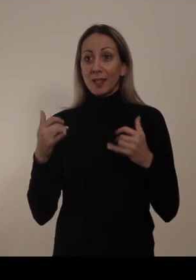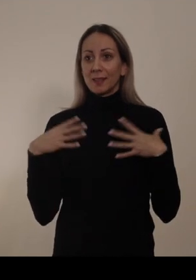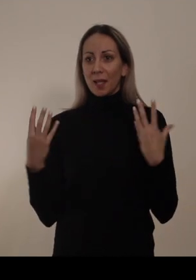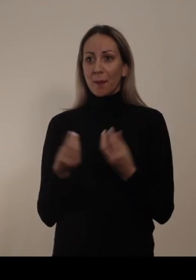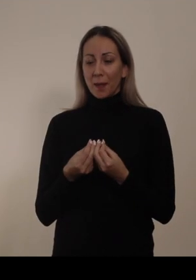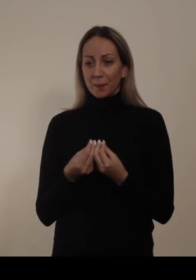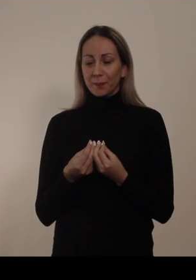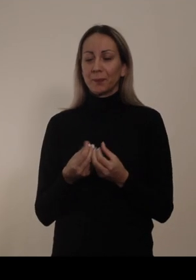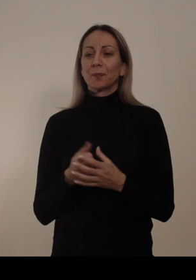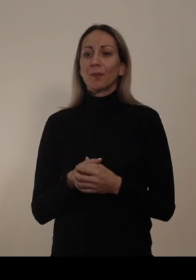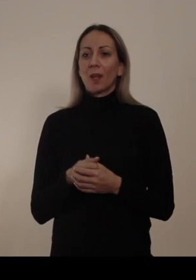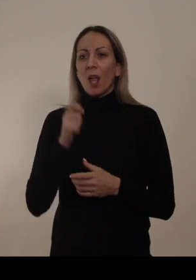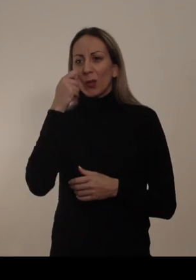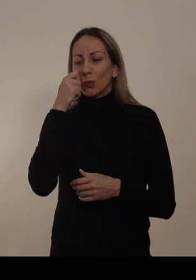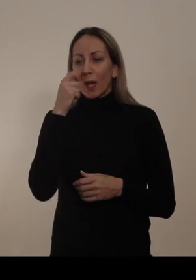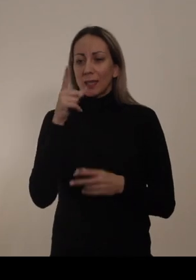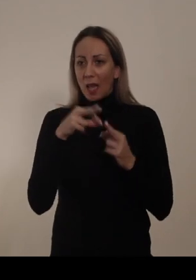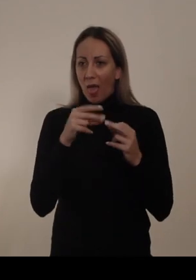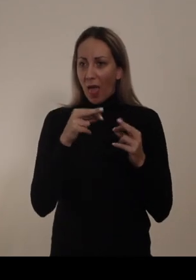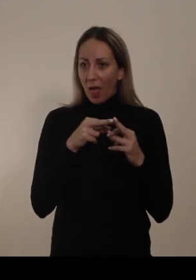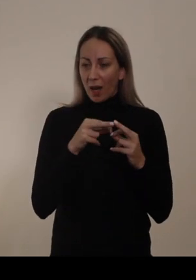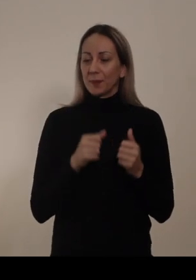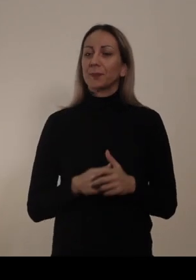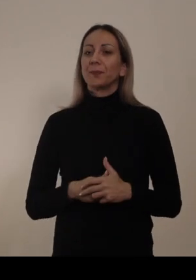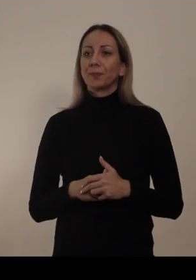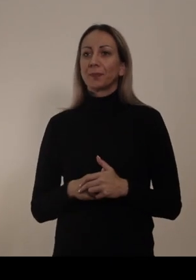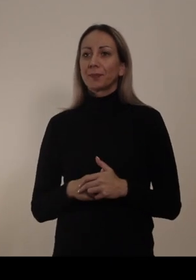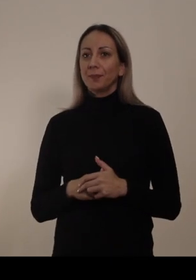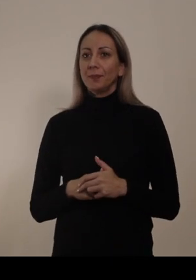Sa nama su danas bili zubarica Lara,